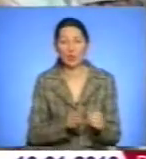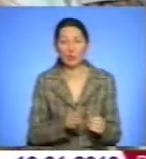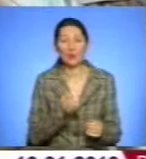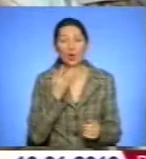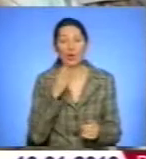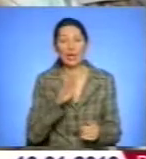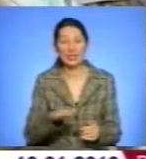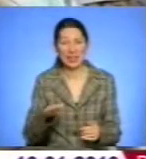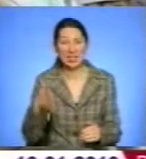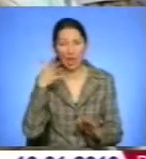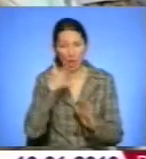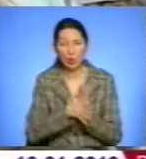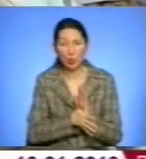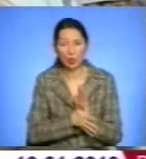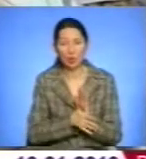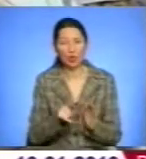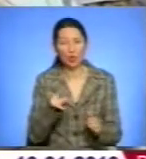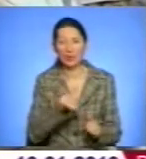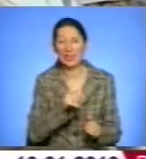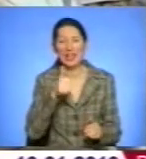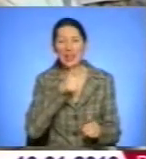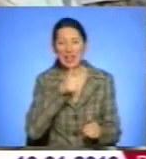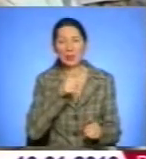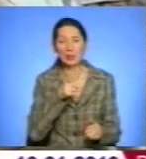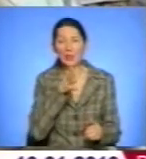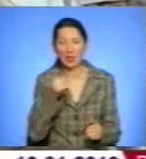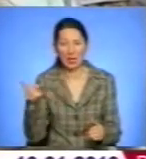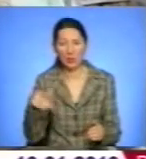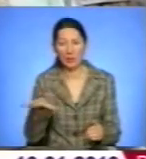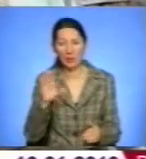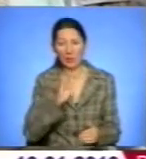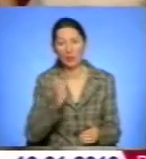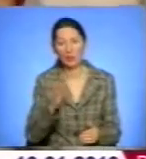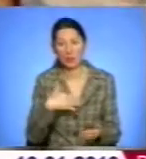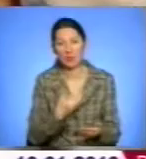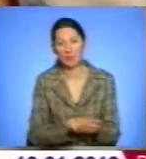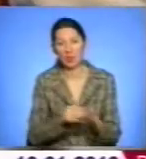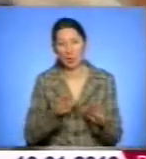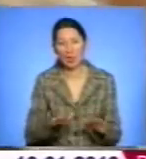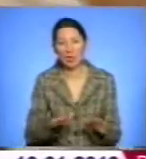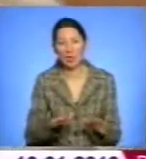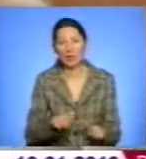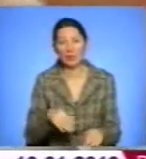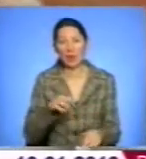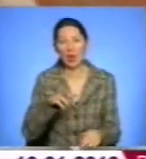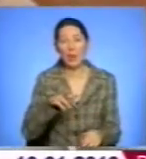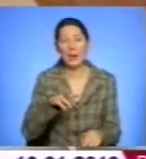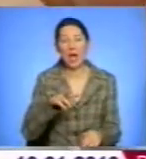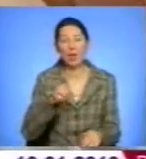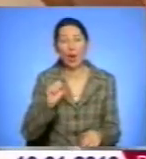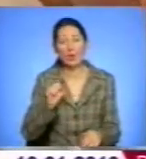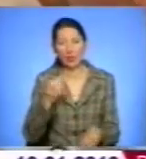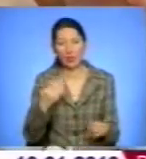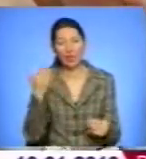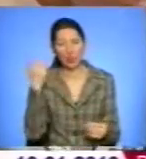коли дитина зрозуміє, що вона не на випробувальному терміні, усе стане на свої місця. Михайло і Андріана уже давно це